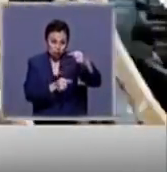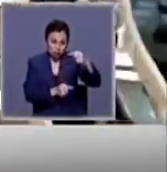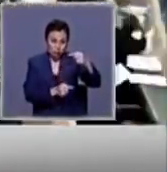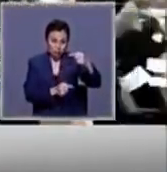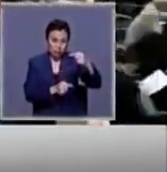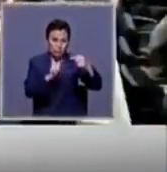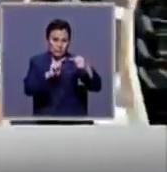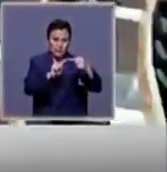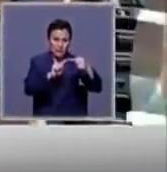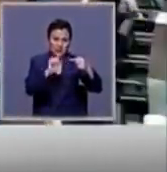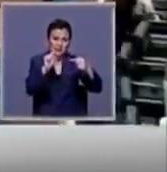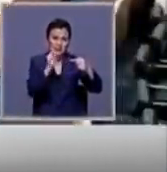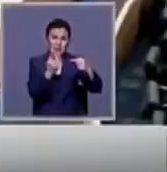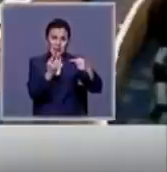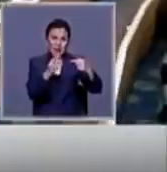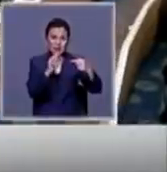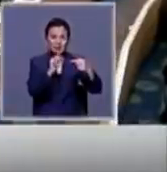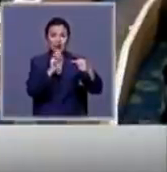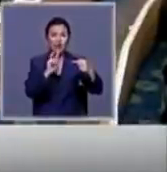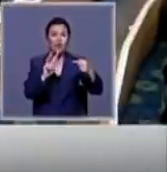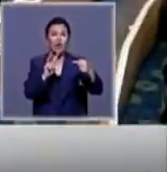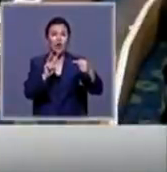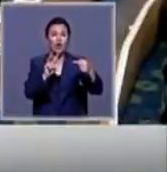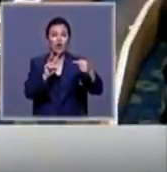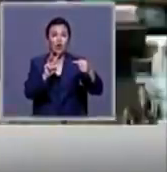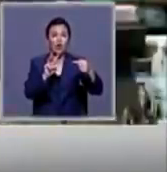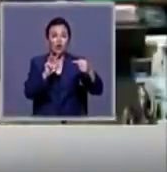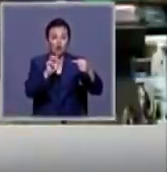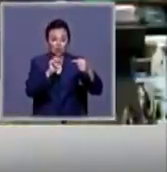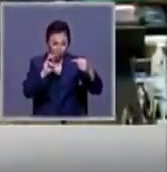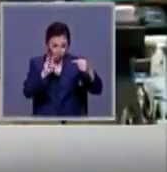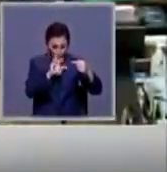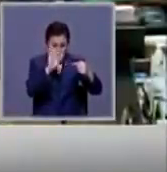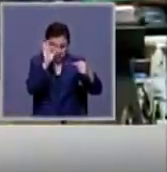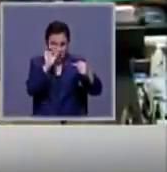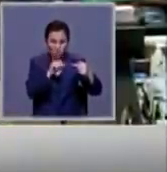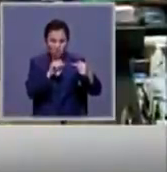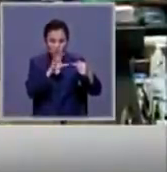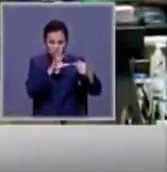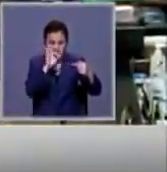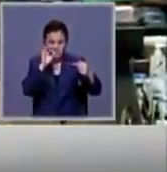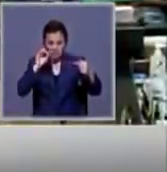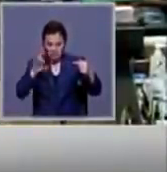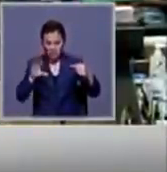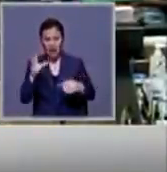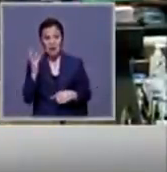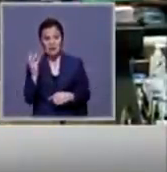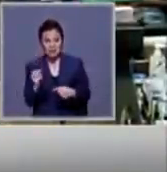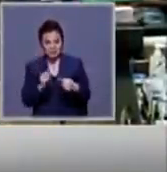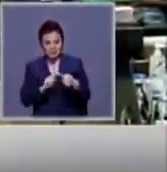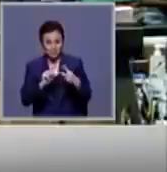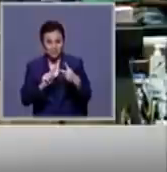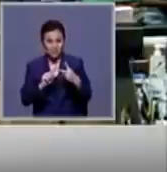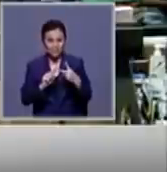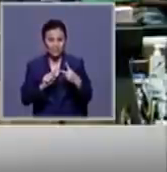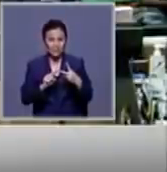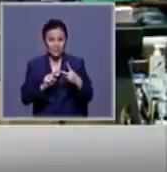ายชื่อที่หนึ่งก็คือรายชื่อสวสรรหาที่สรรหากันมา200คนเพื่อให้ท่านเลือกเหลือ50คนอันที่ส